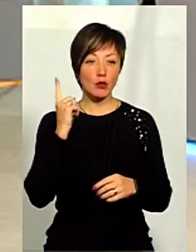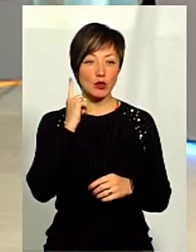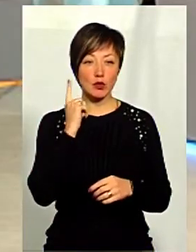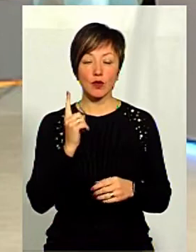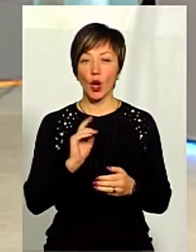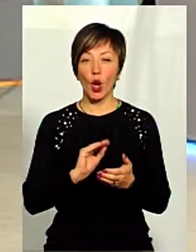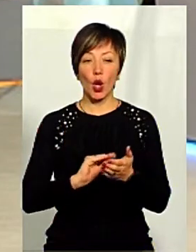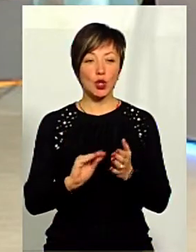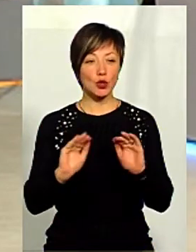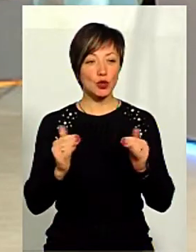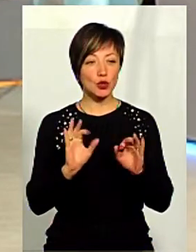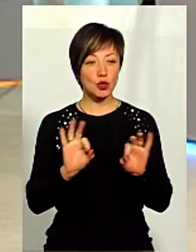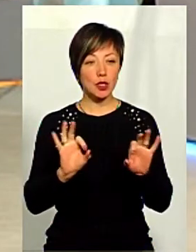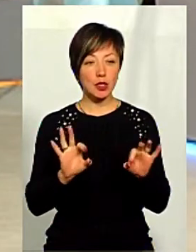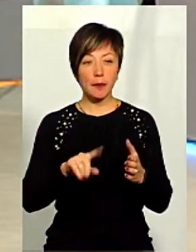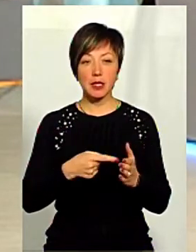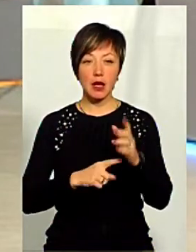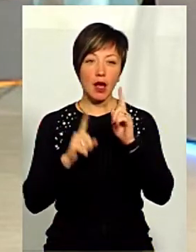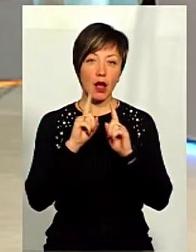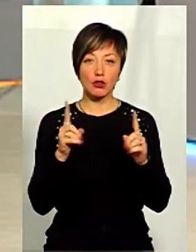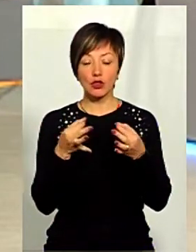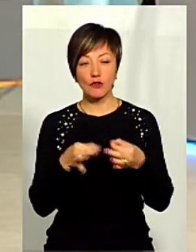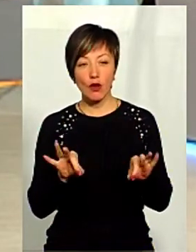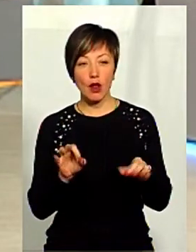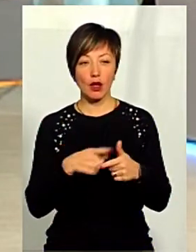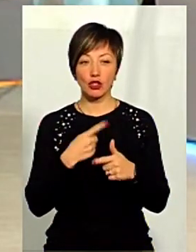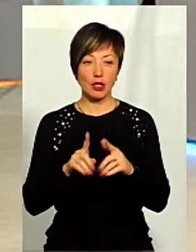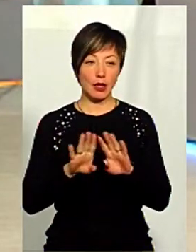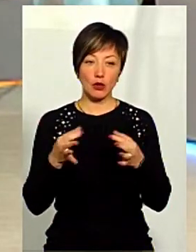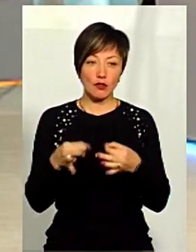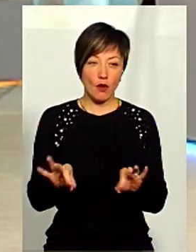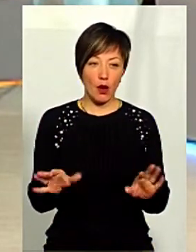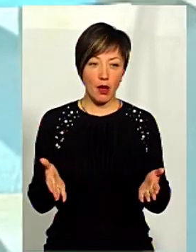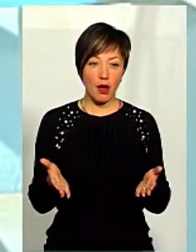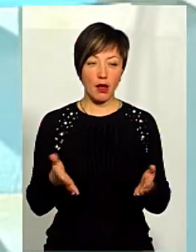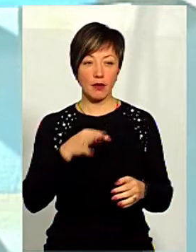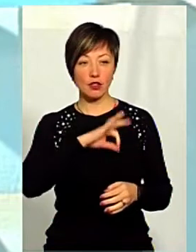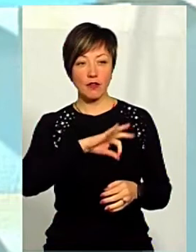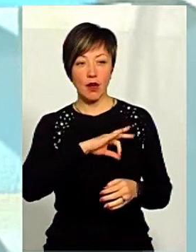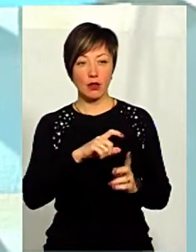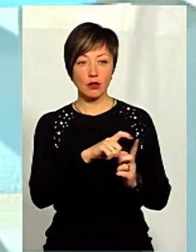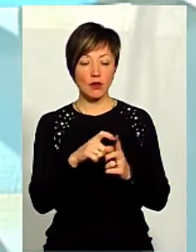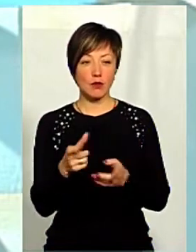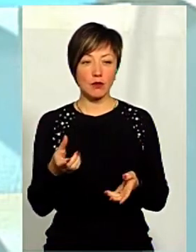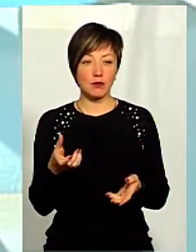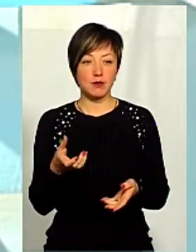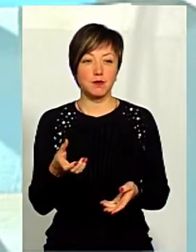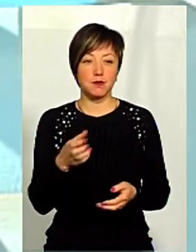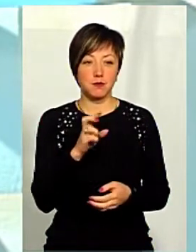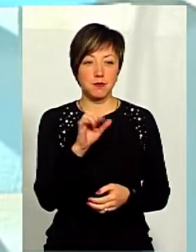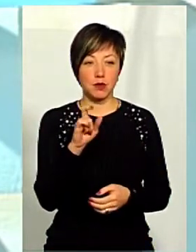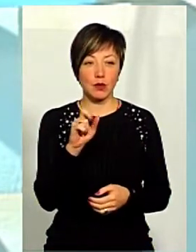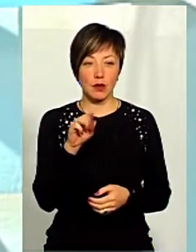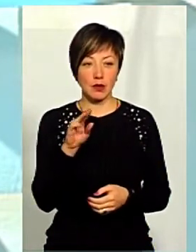в сюжету, що заявляли, що міська рада там щось дозволяє чи не дозволяє, чи вживались такі слова, як бухати і так далі.